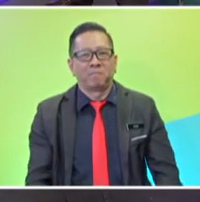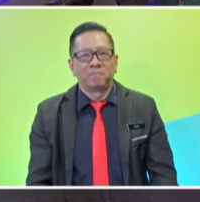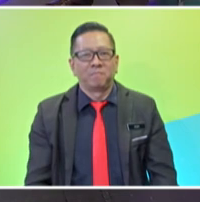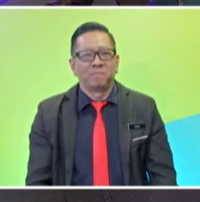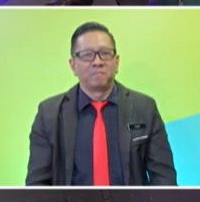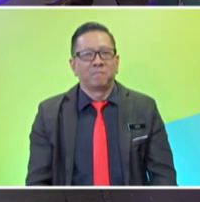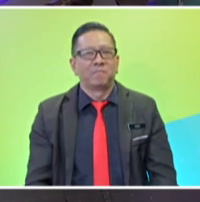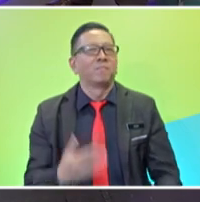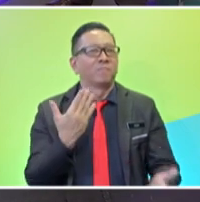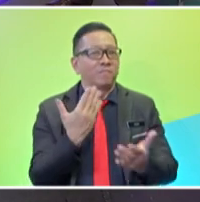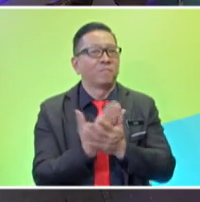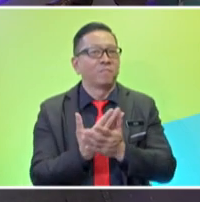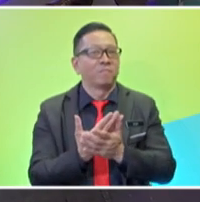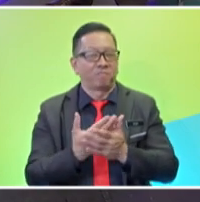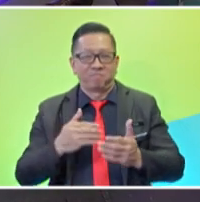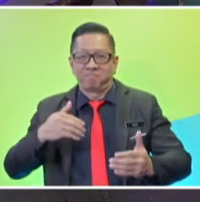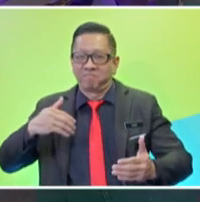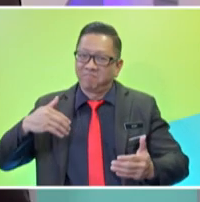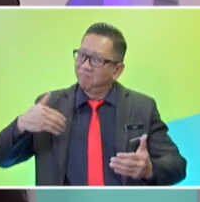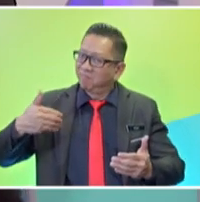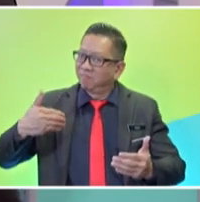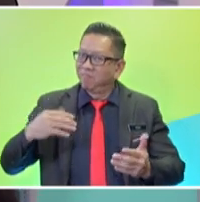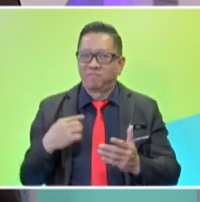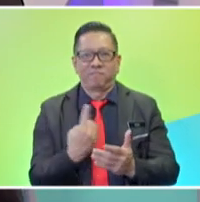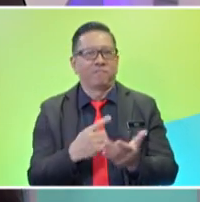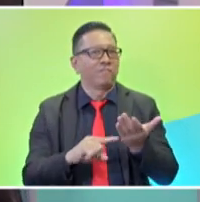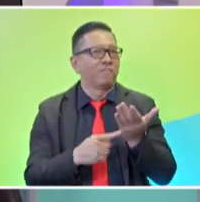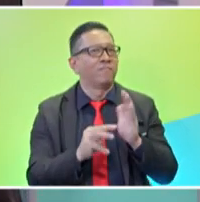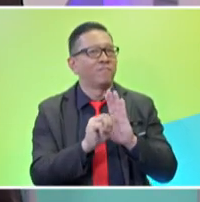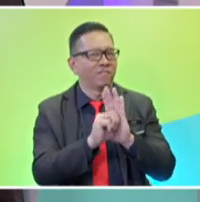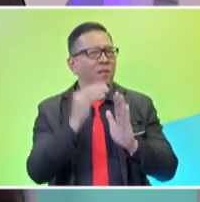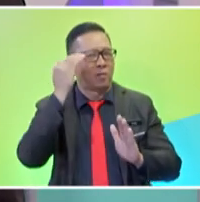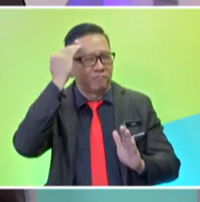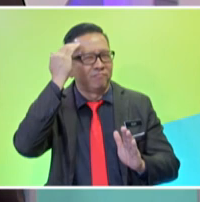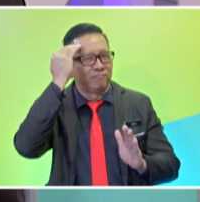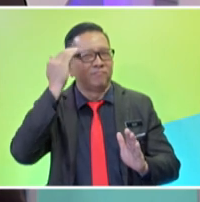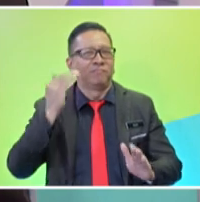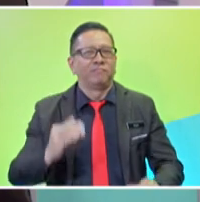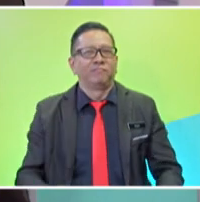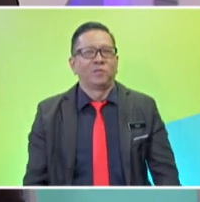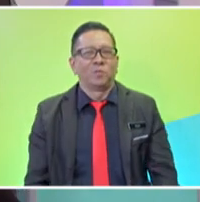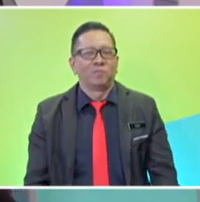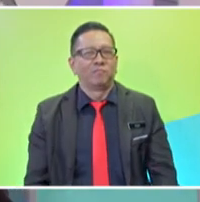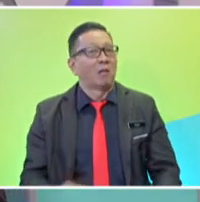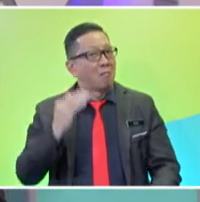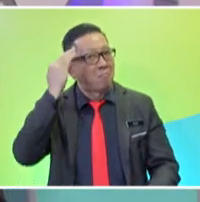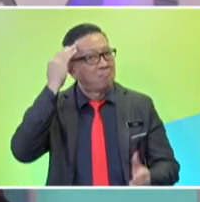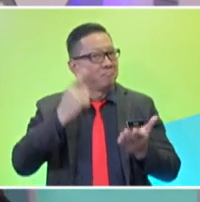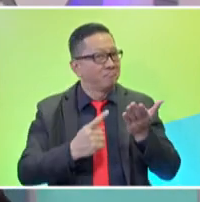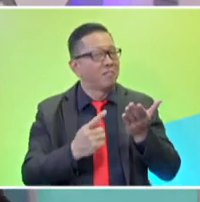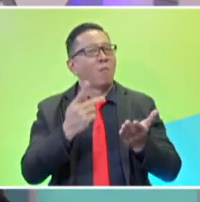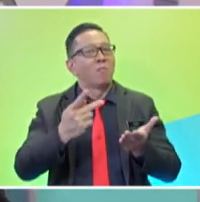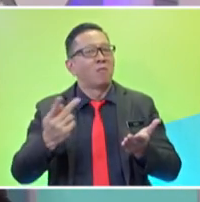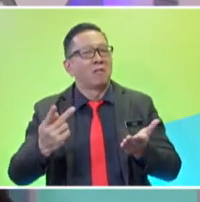Oke sebelum kita buat sesuatu Mocca atau pemodel itu perlu tahu dulu ya perlu tahu dulu produk yang